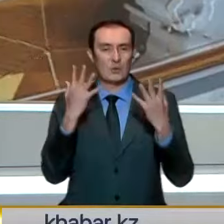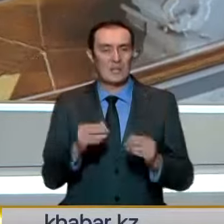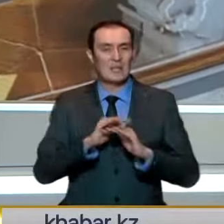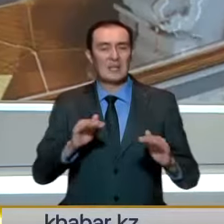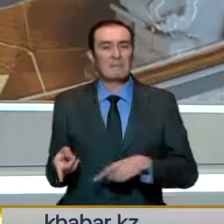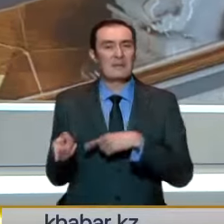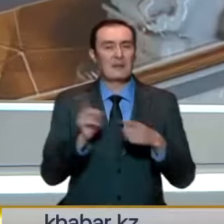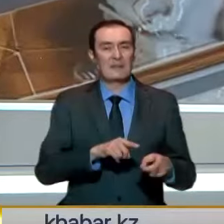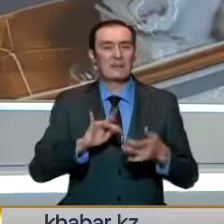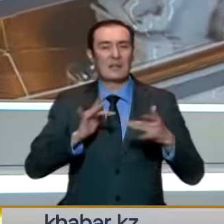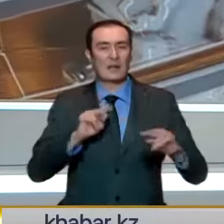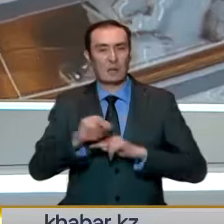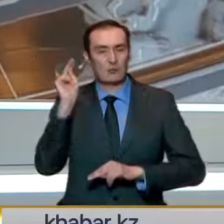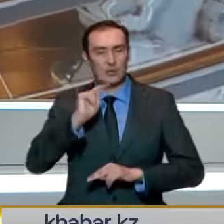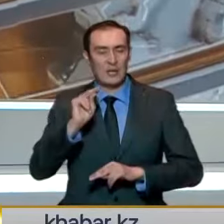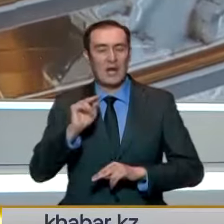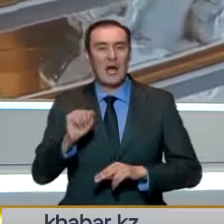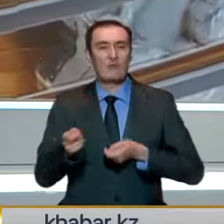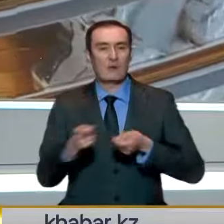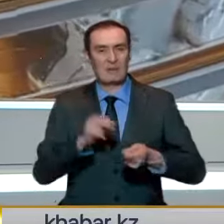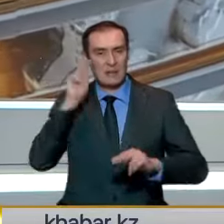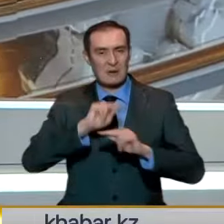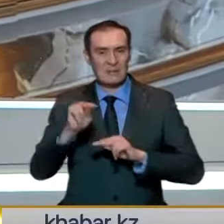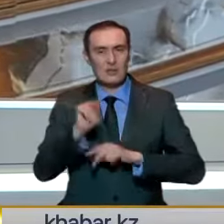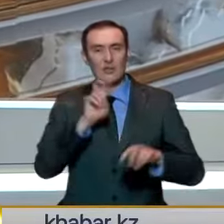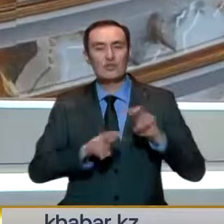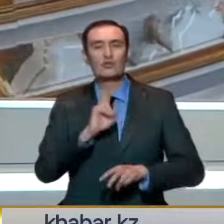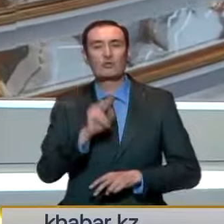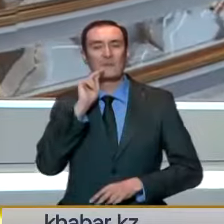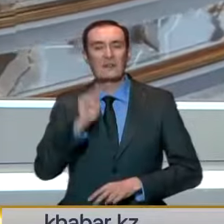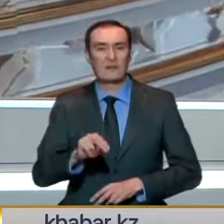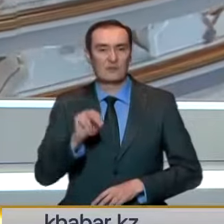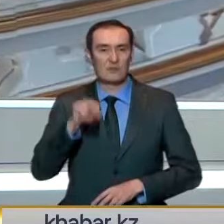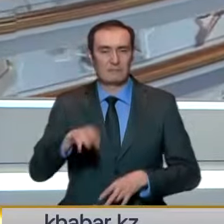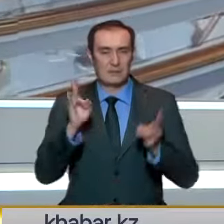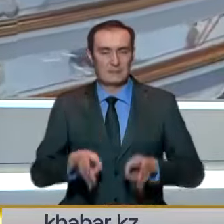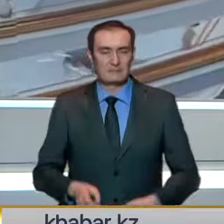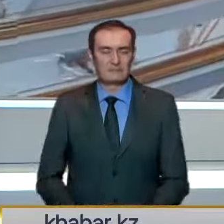Детей перевели на дистанционный формат обучения, а в управление образованием ищут виновных в случившемся.